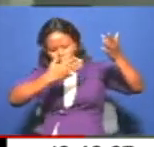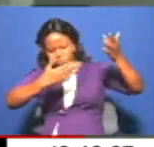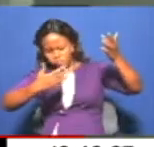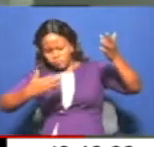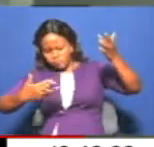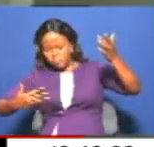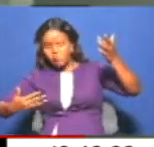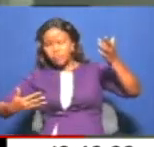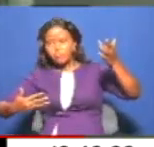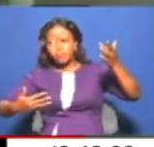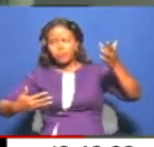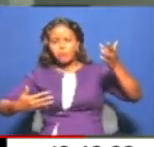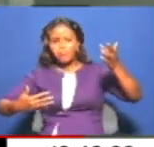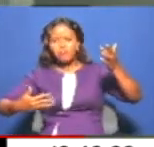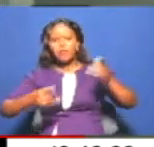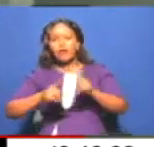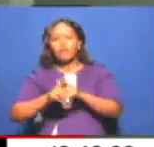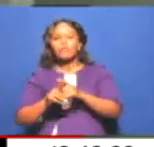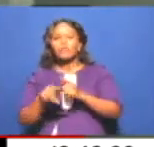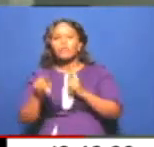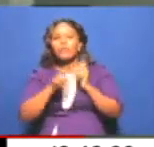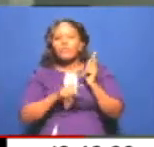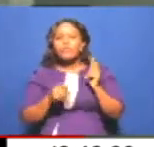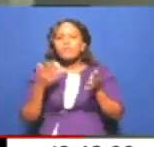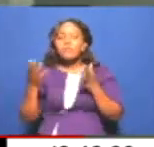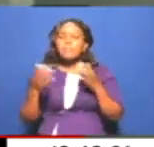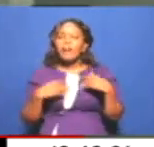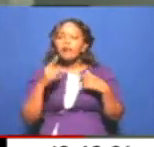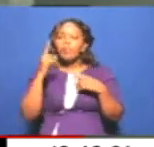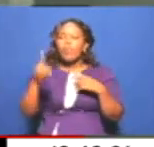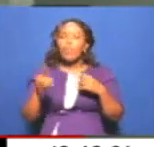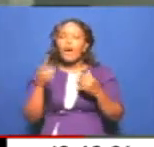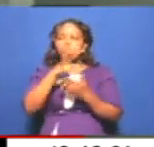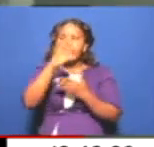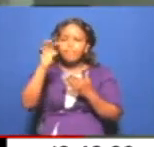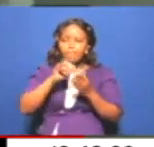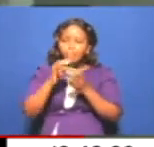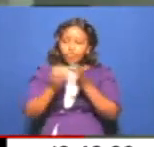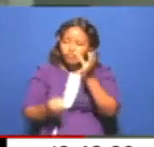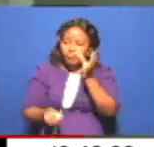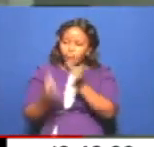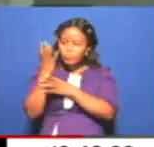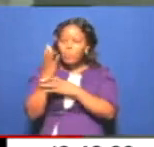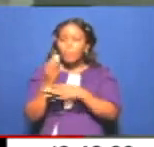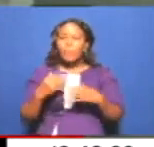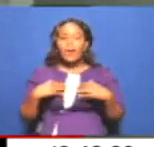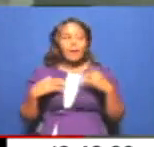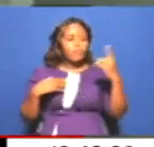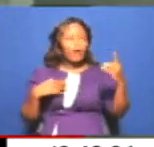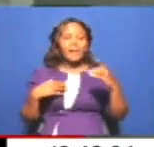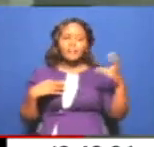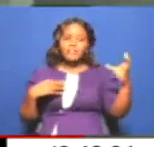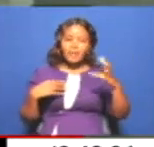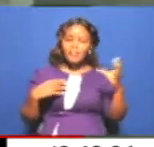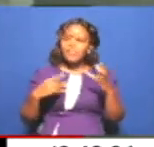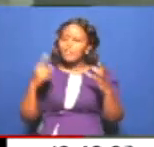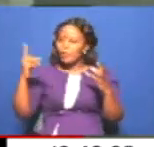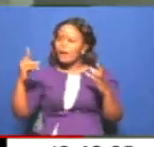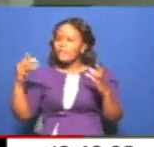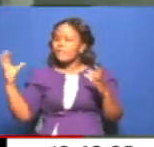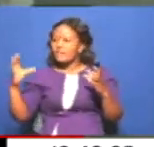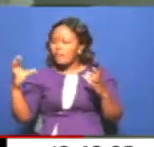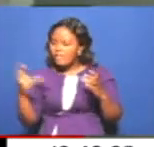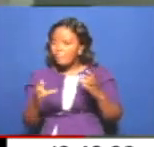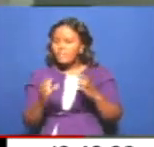tu na tukuje kama ni coalition moja na coalition nyingine, mtu atoe candidate moja na candidate mwingine. No. Kama coalitions ni